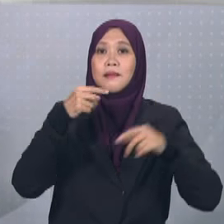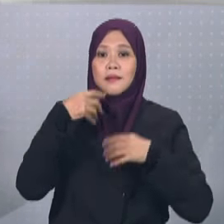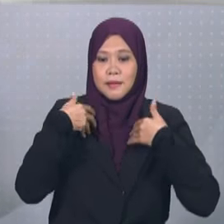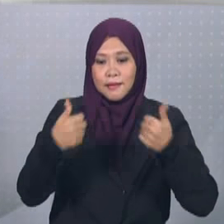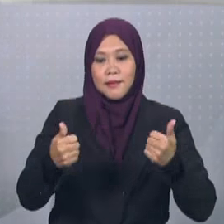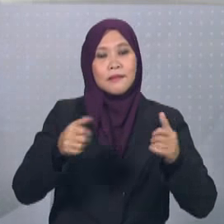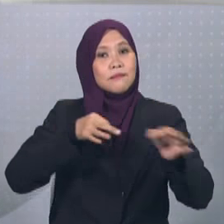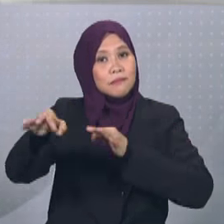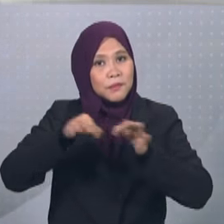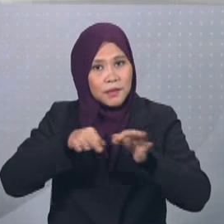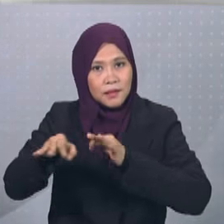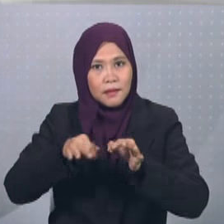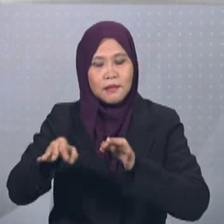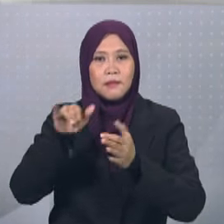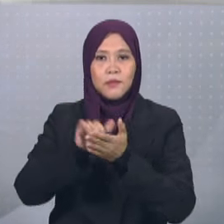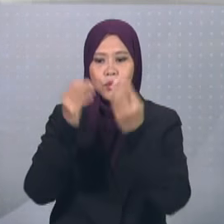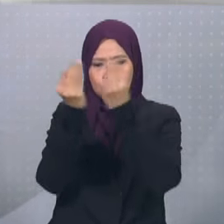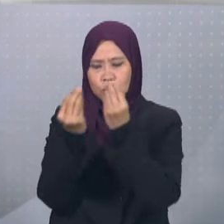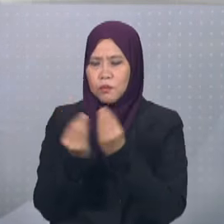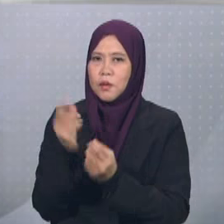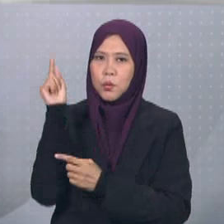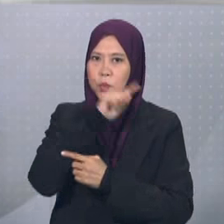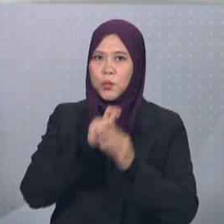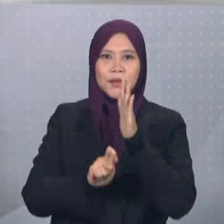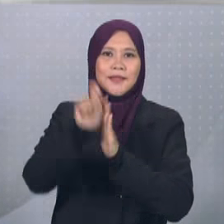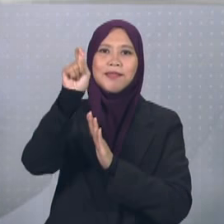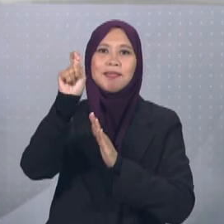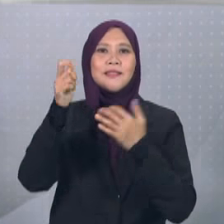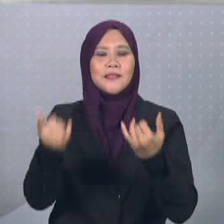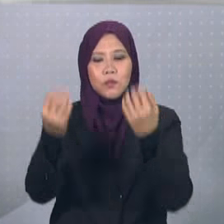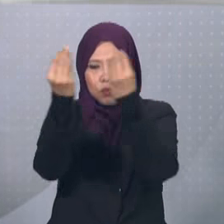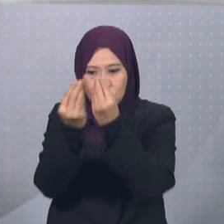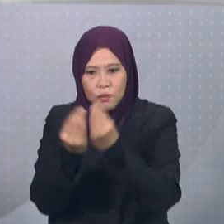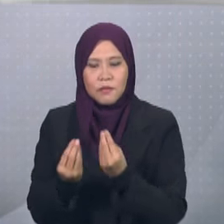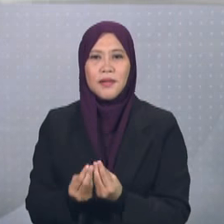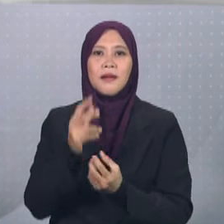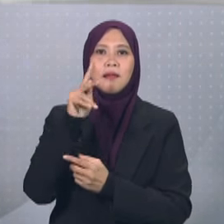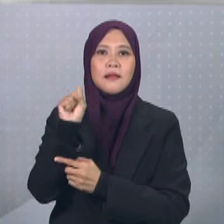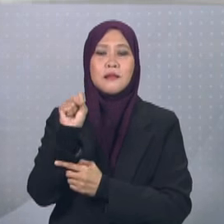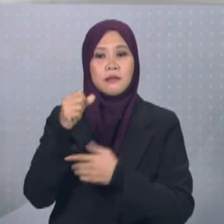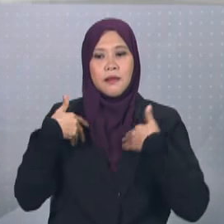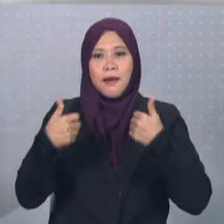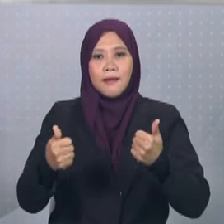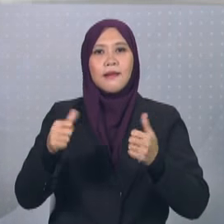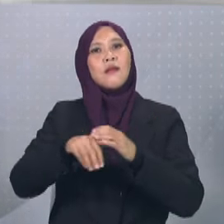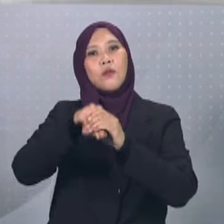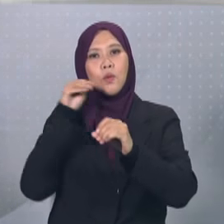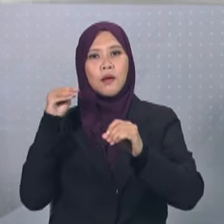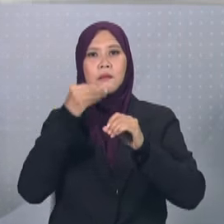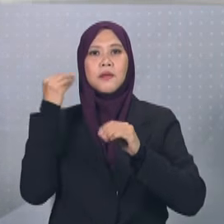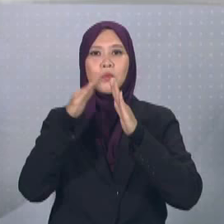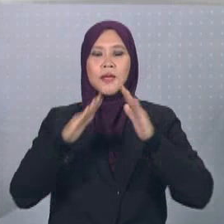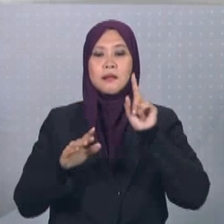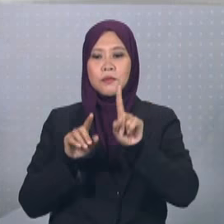Abdullah menjelaskan ia merupakan jumlah tertinggi setakat ini menjadikan kumulatif kes sembuh dan discharge adalah